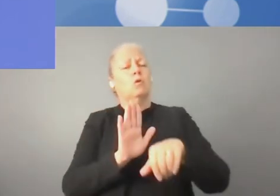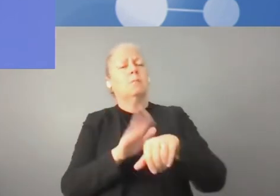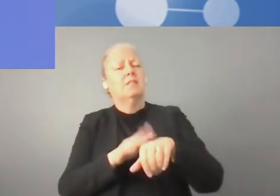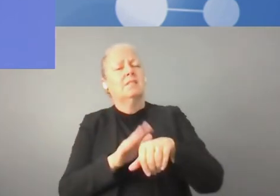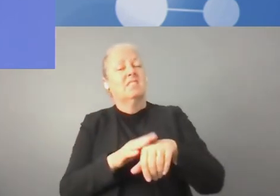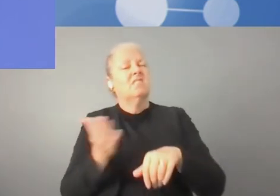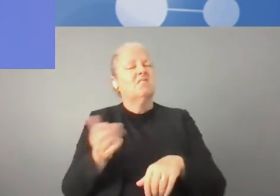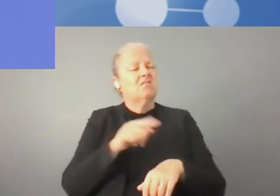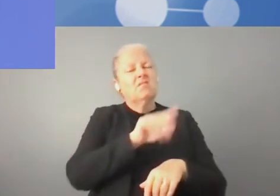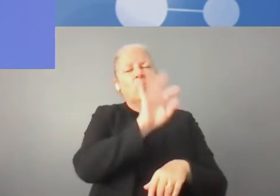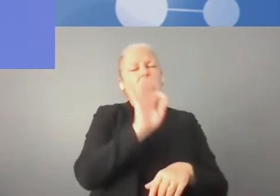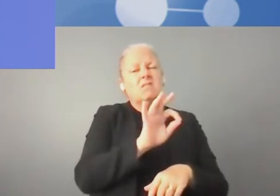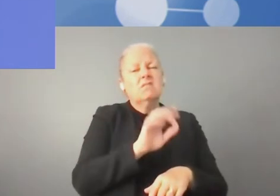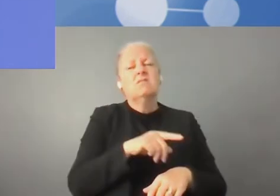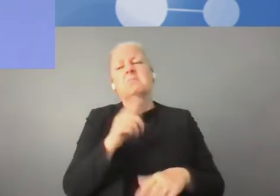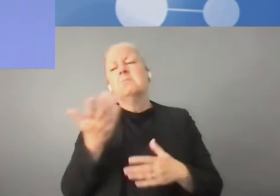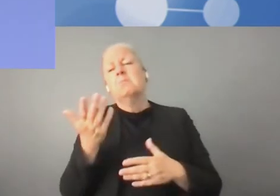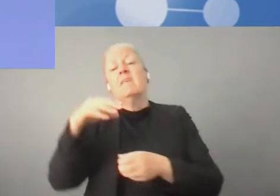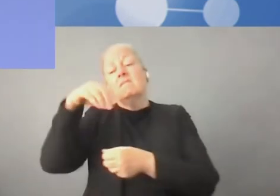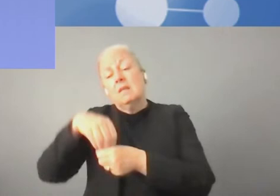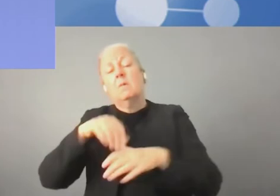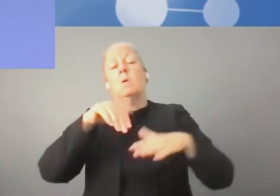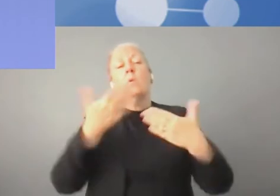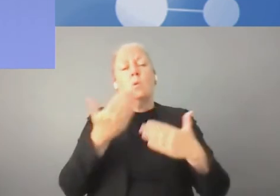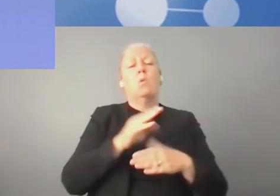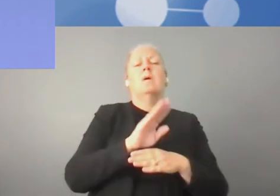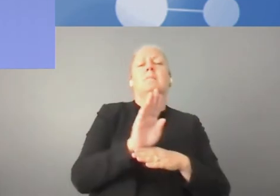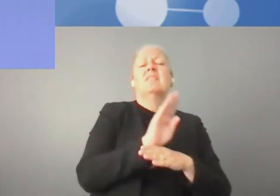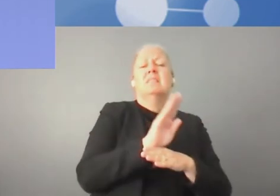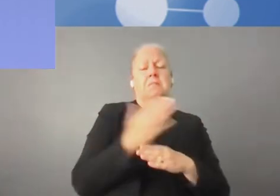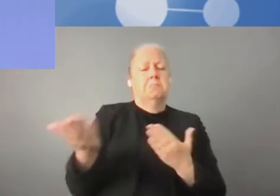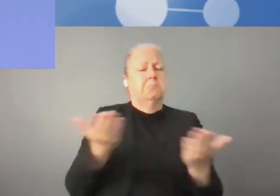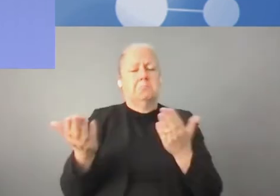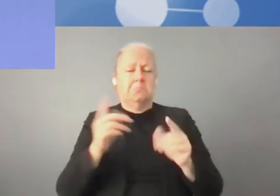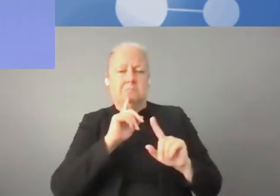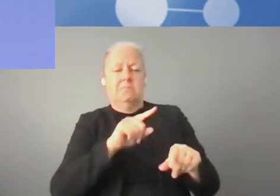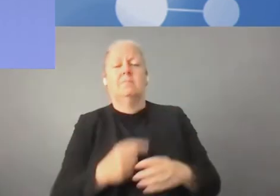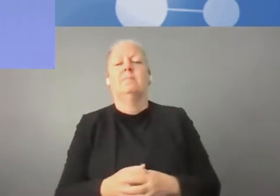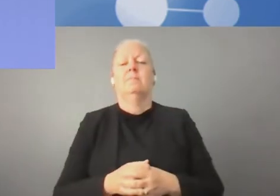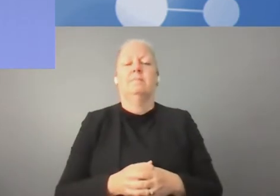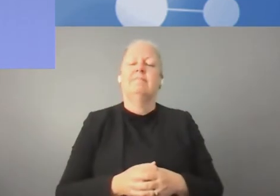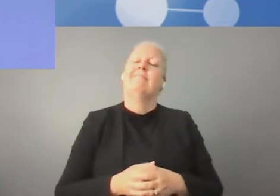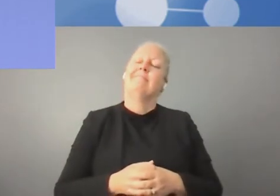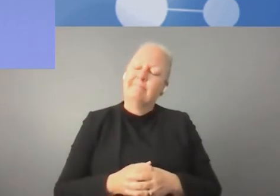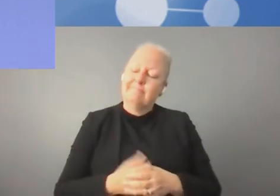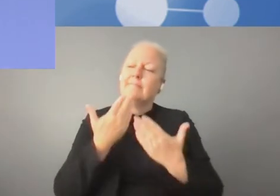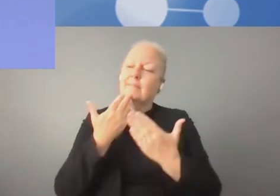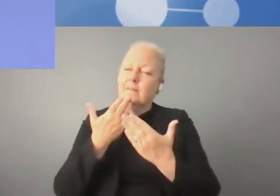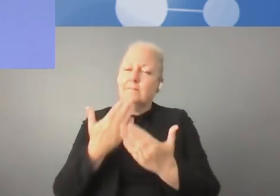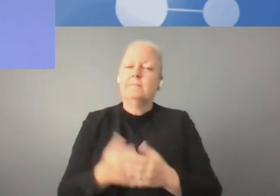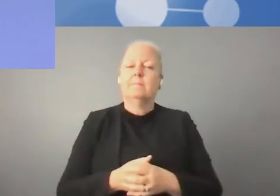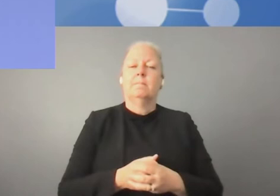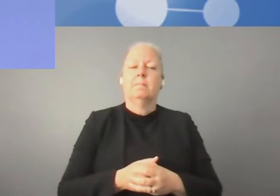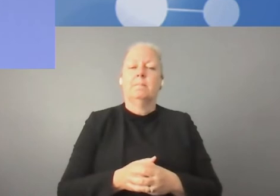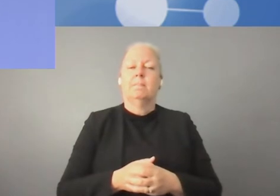始企业也想提供这个宽带网络的接入。所以现在我请Viktor